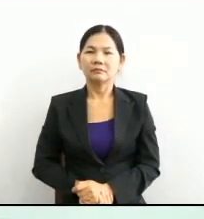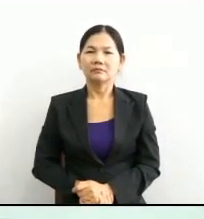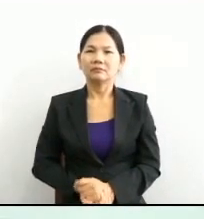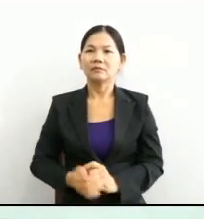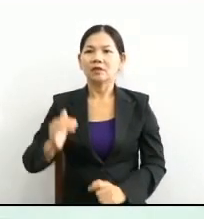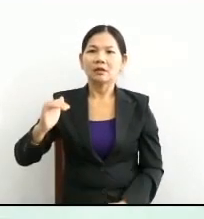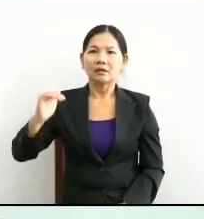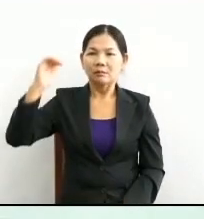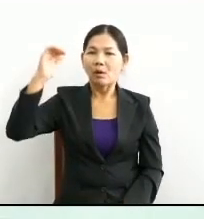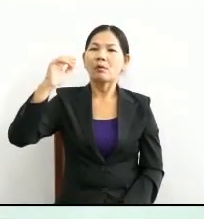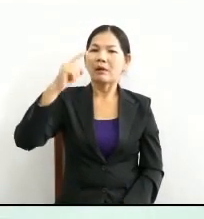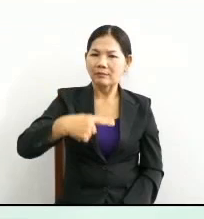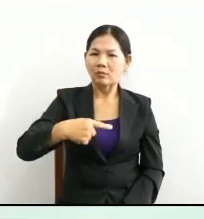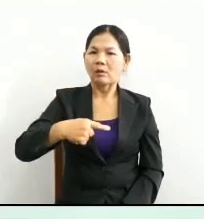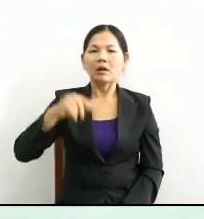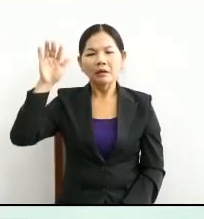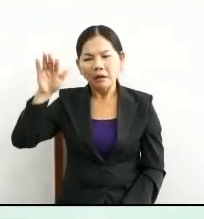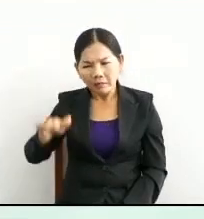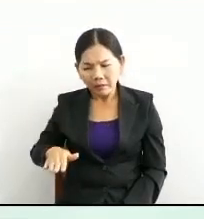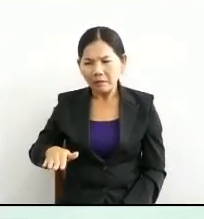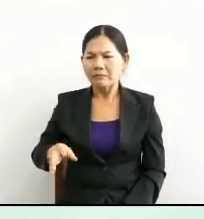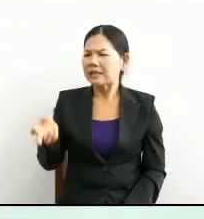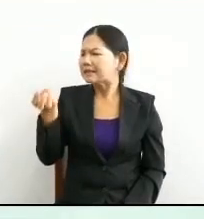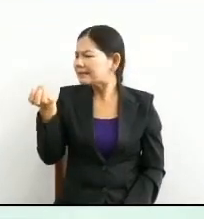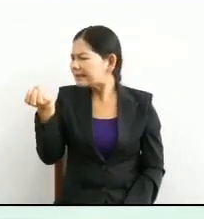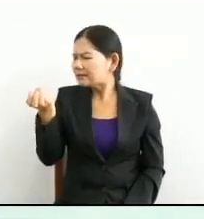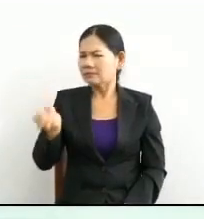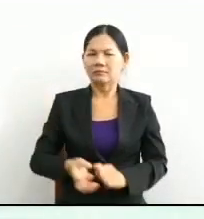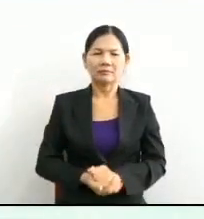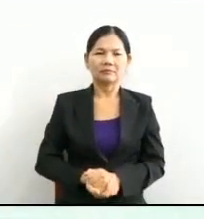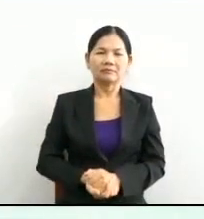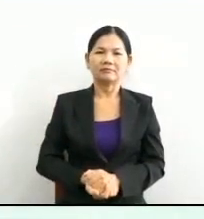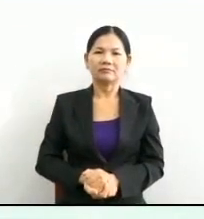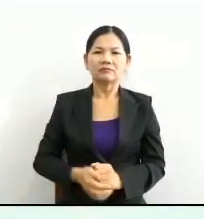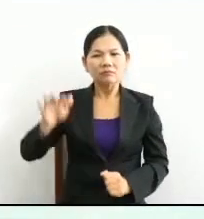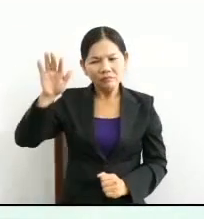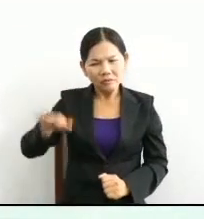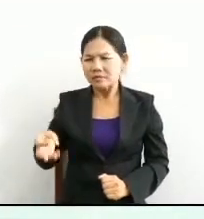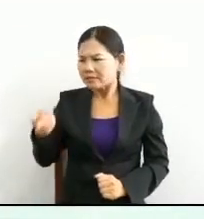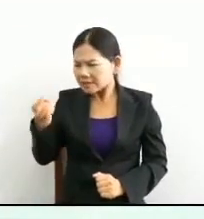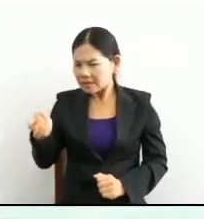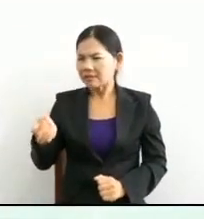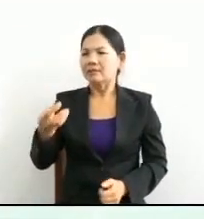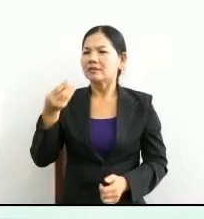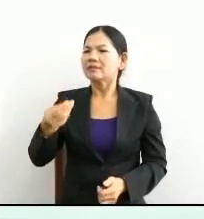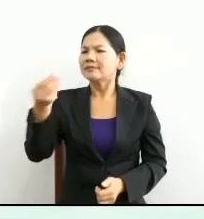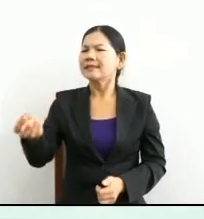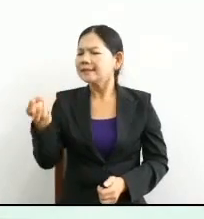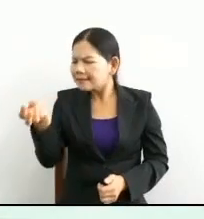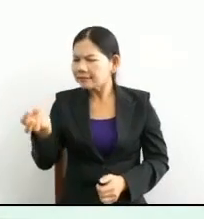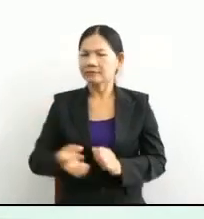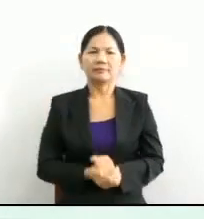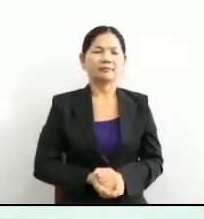bón ôn ban tập làm rồi tết miền tây mặn con tôi chiếc con trai lên tết tết ba này cơ nè dạ chẳng con